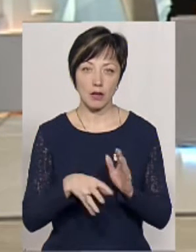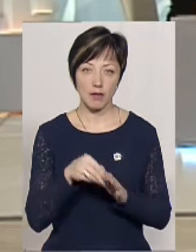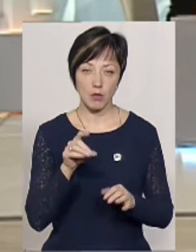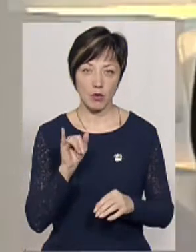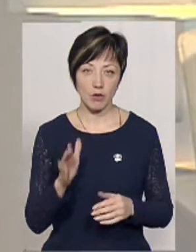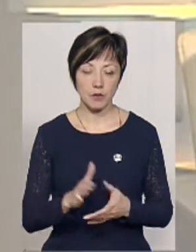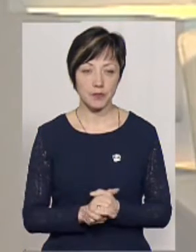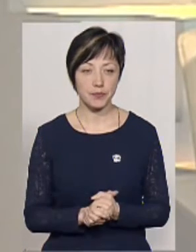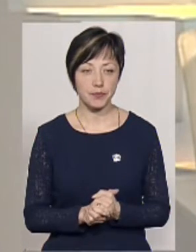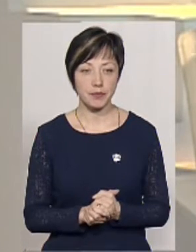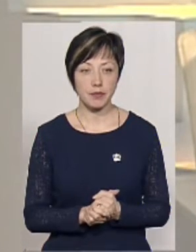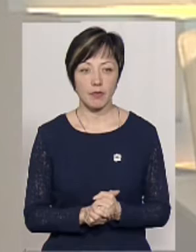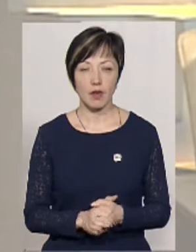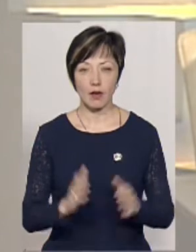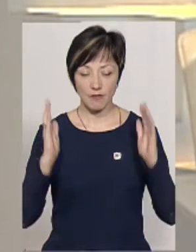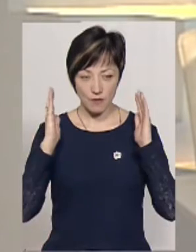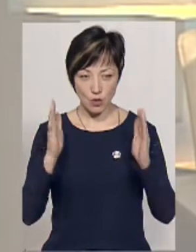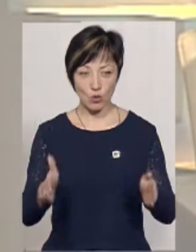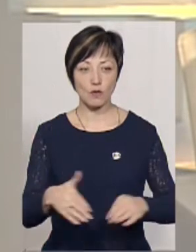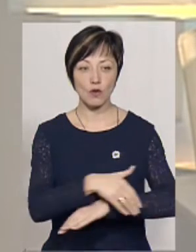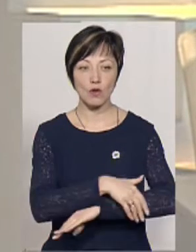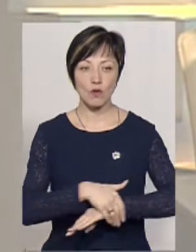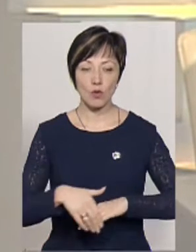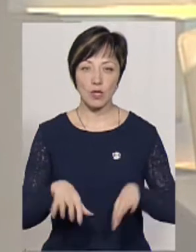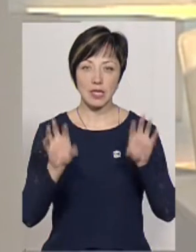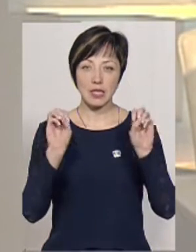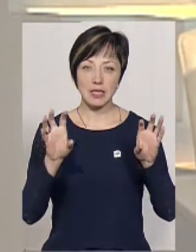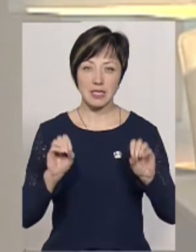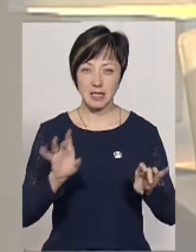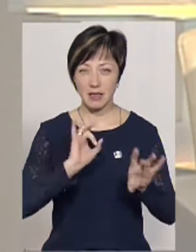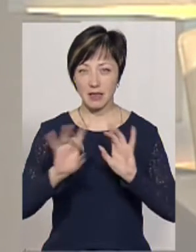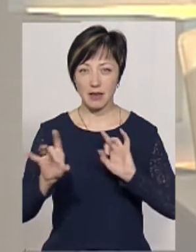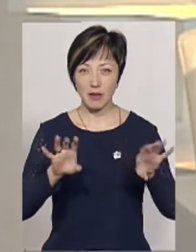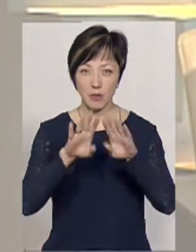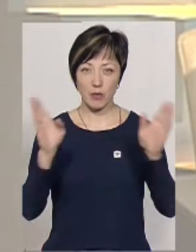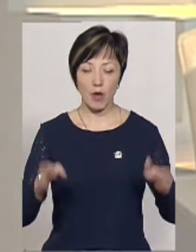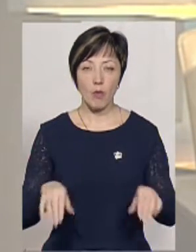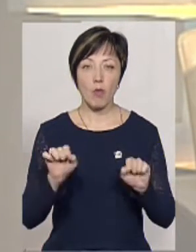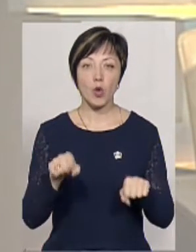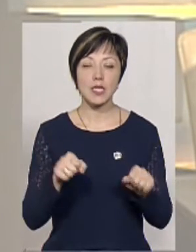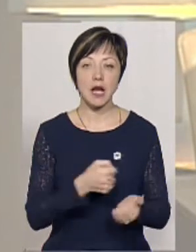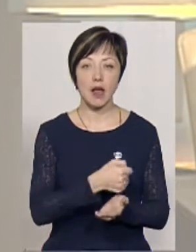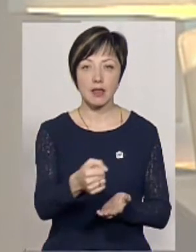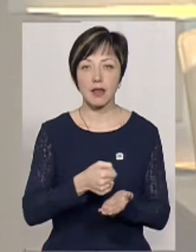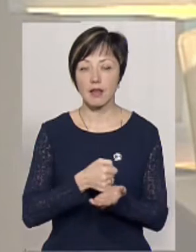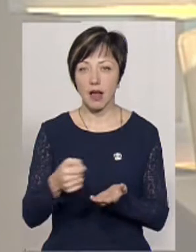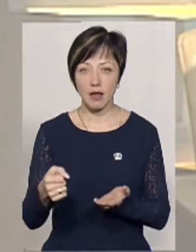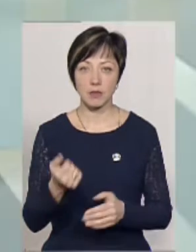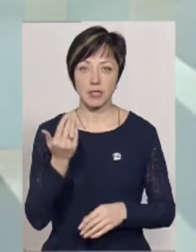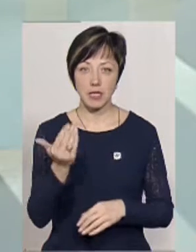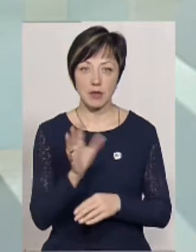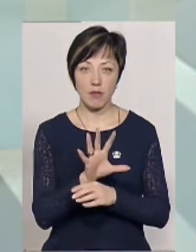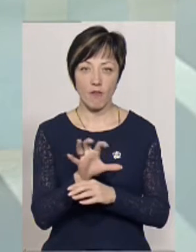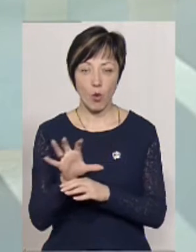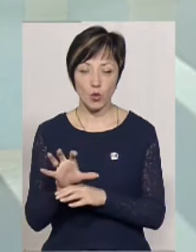виборів. Вздовж вулиць ми бачимо і сателіти, і білборди з потенційними кандидатами, і навіть з